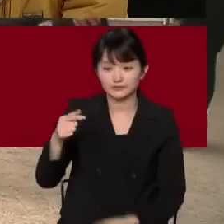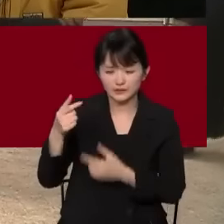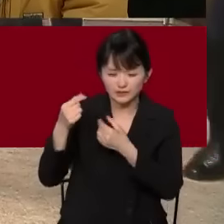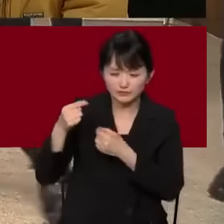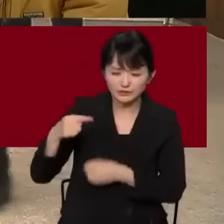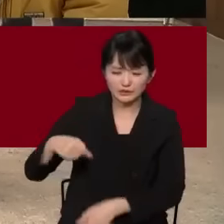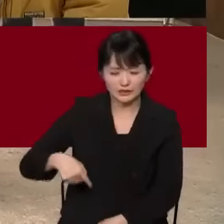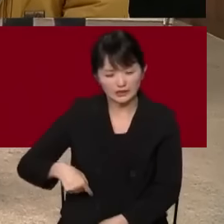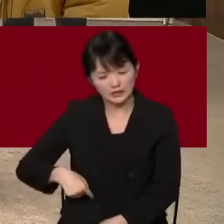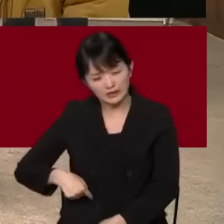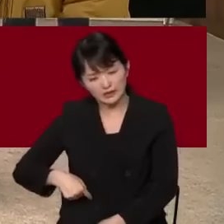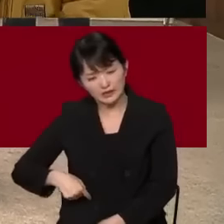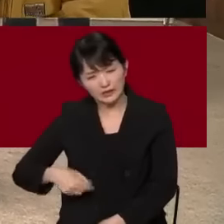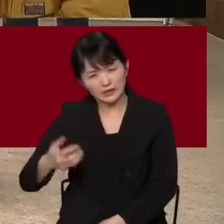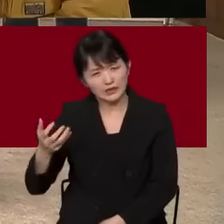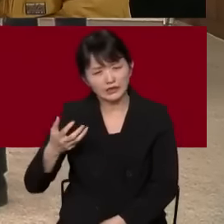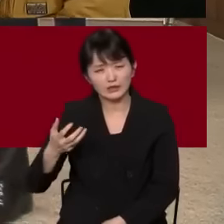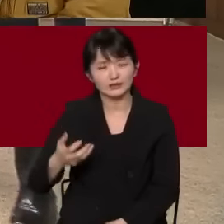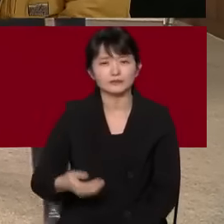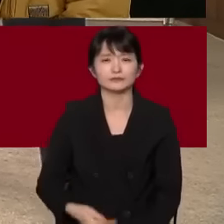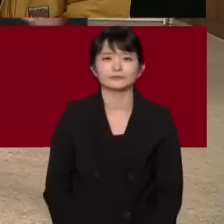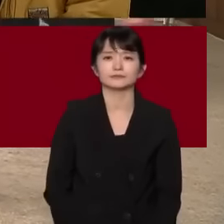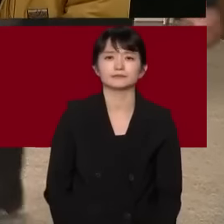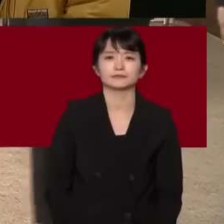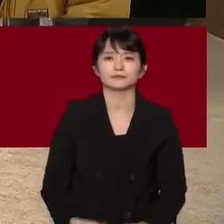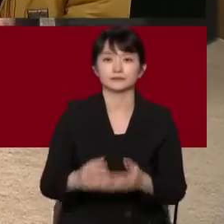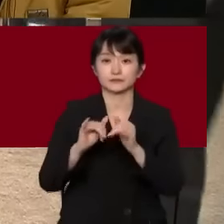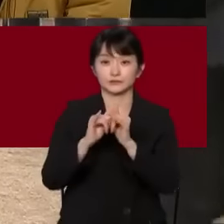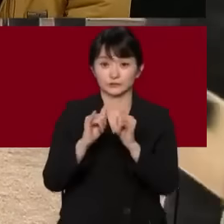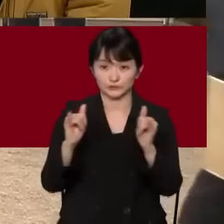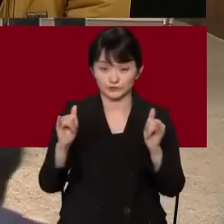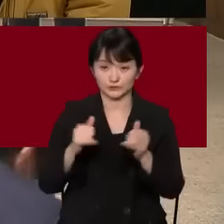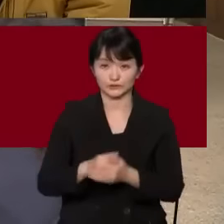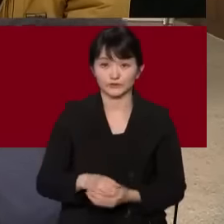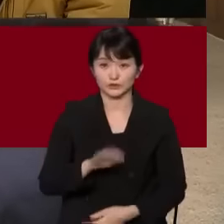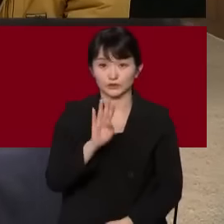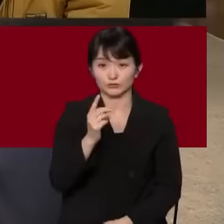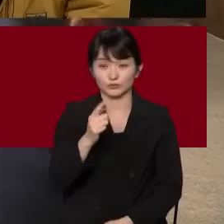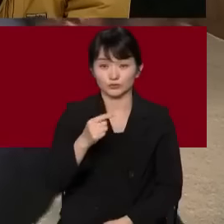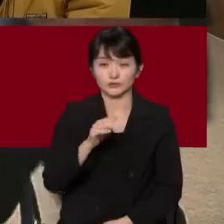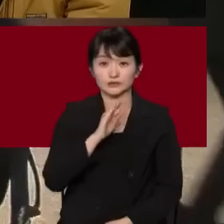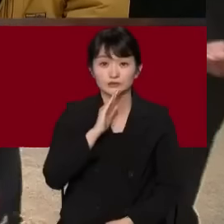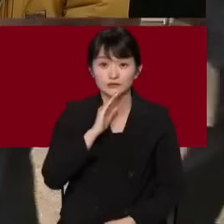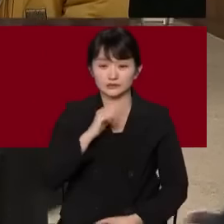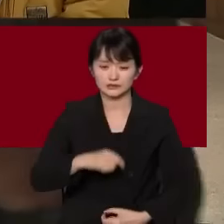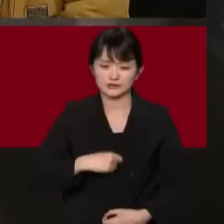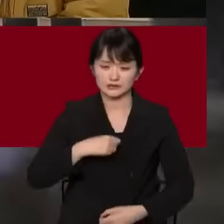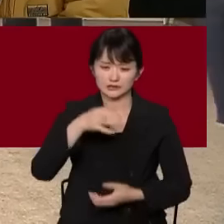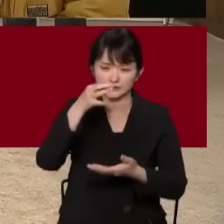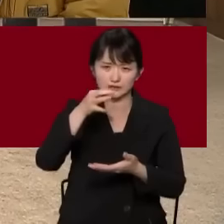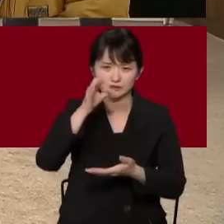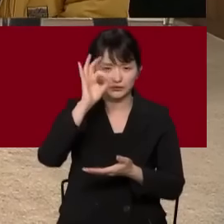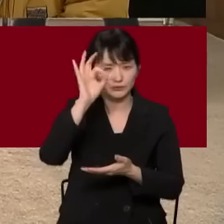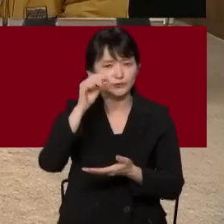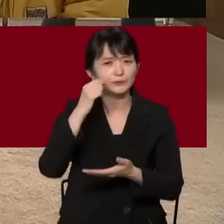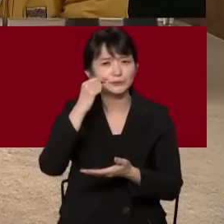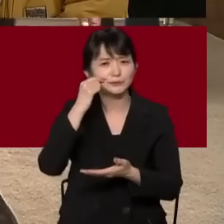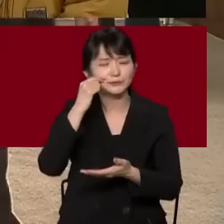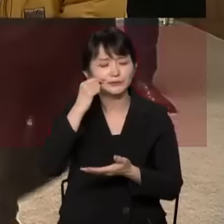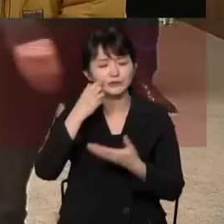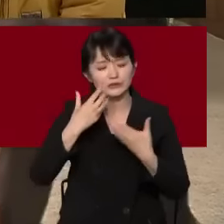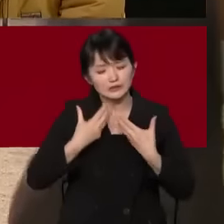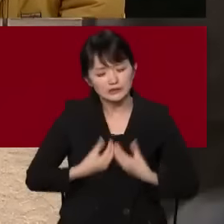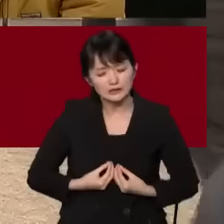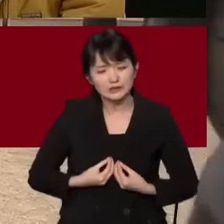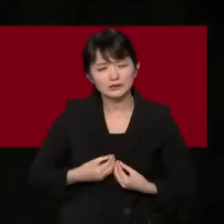아픔으로 남았다고 생각합니다. 뿐만 아니라 국민들께서 보수의 진정한 가치를 알지 못하시고 실망하시는